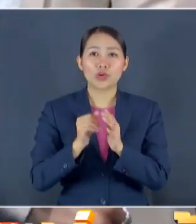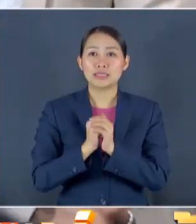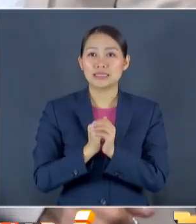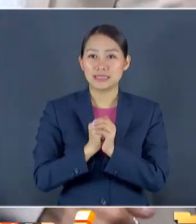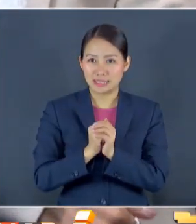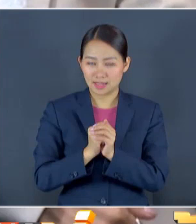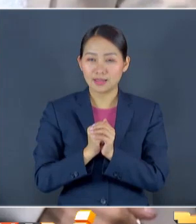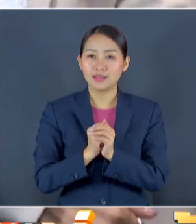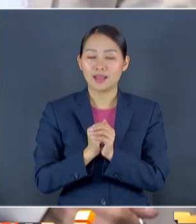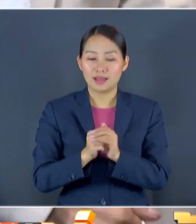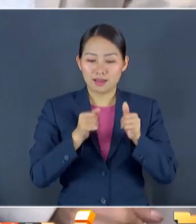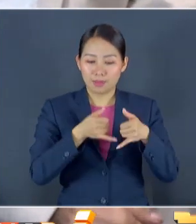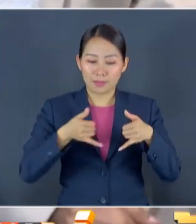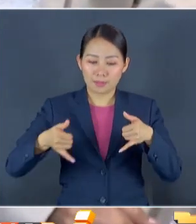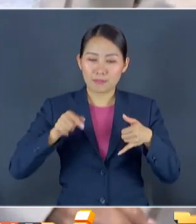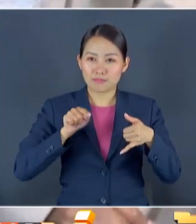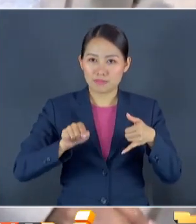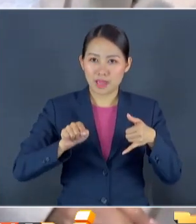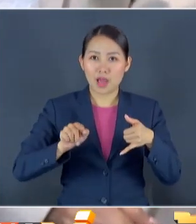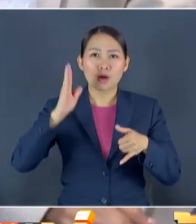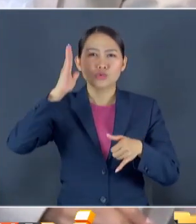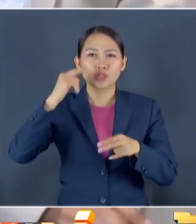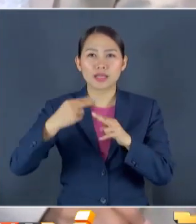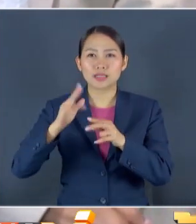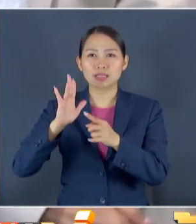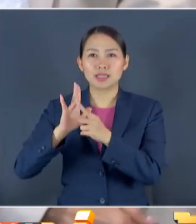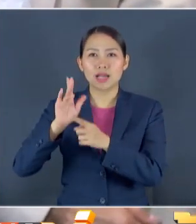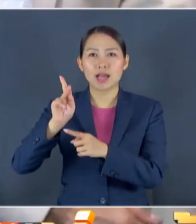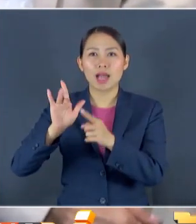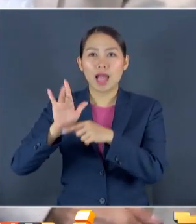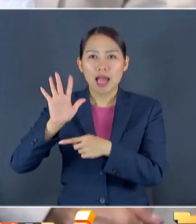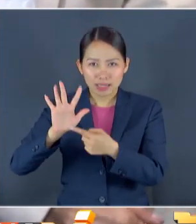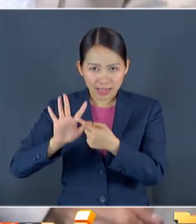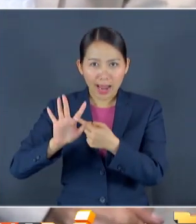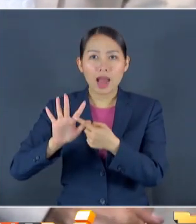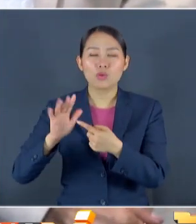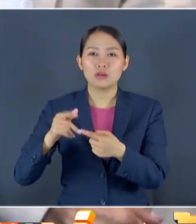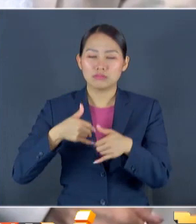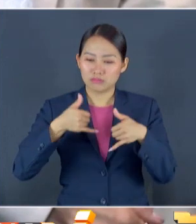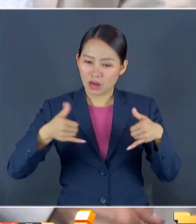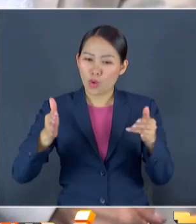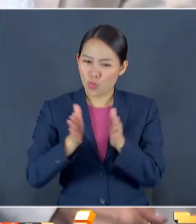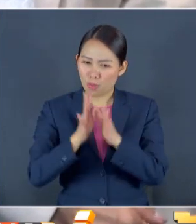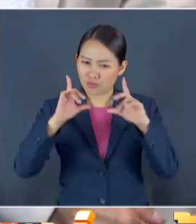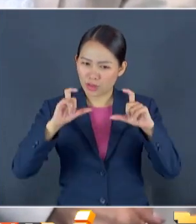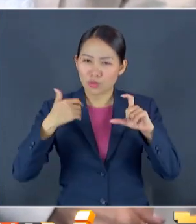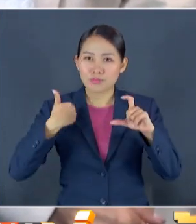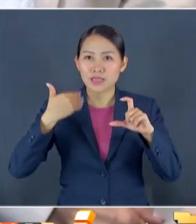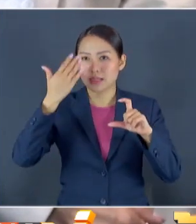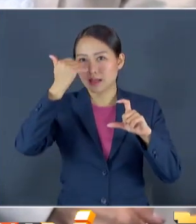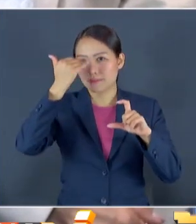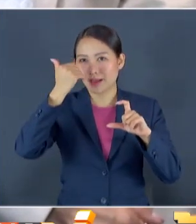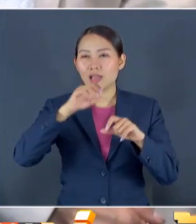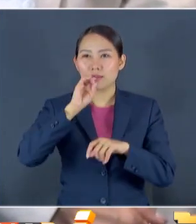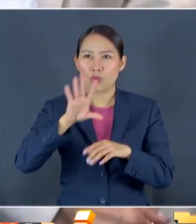ณเฉลิมชัยก็นำมาชี้แจงบอกมันไม่ได้มีนัยยะอะไรเป็นแค่การไปคุยเพื่อเชิญมาลงทุนในประเทศไทยก็เท่านั้นค่ะ อ่ะก็คุ